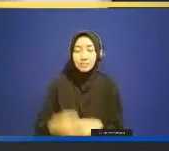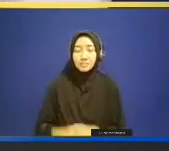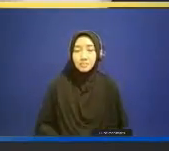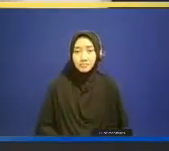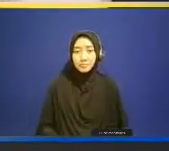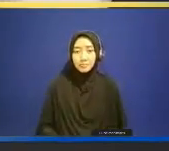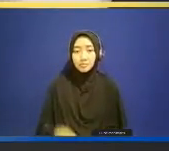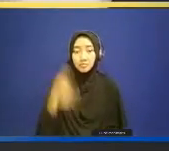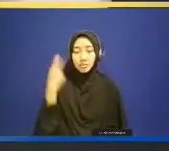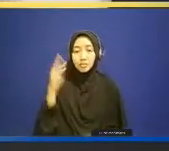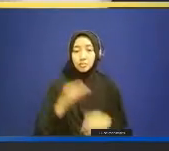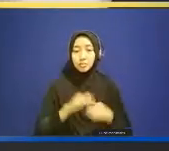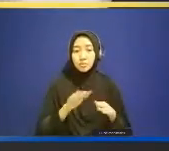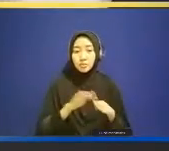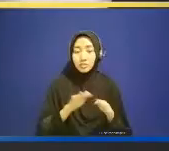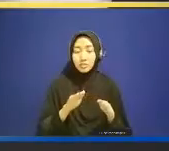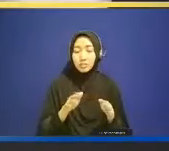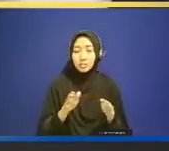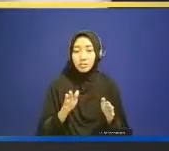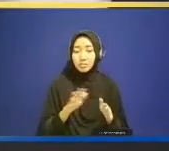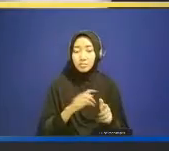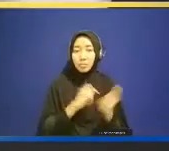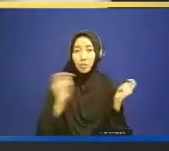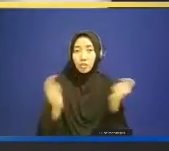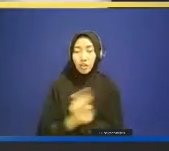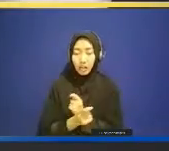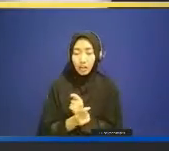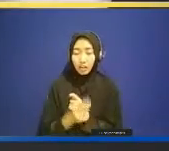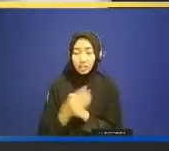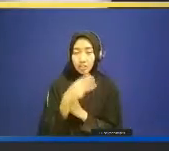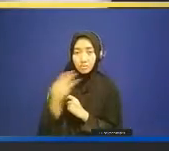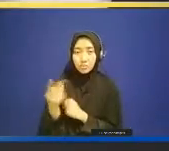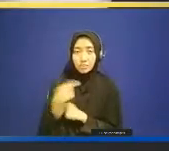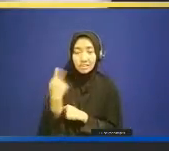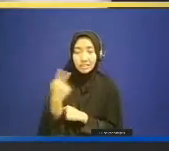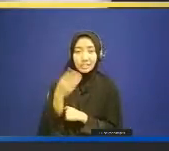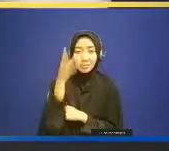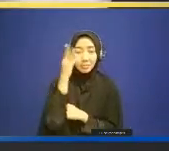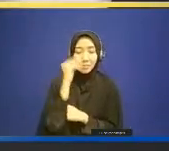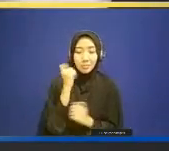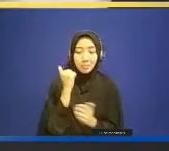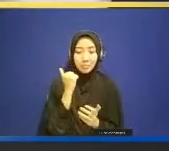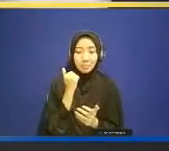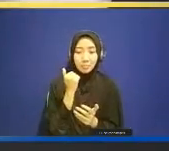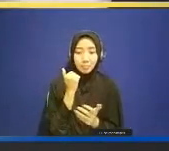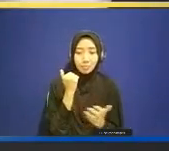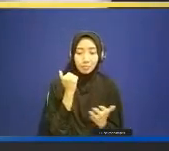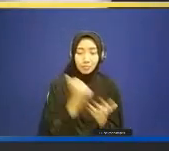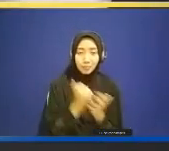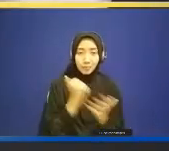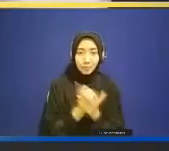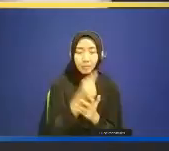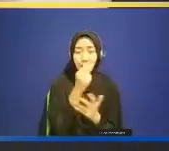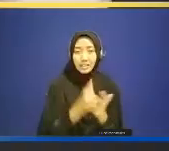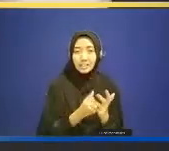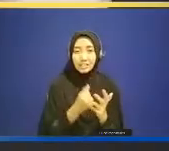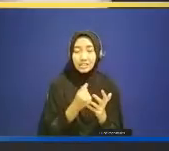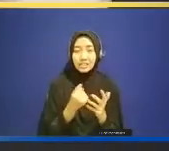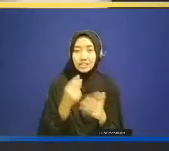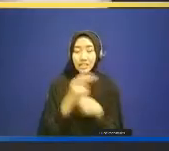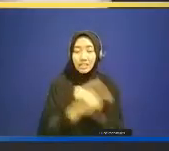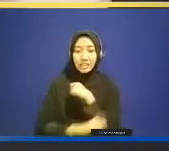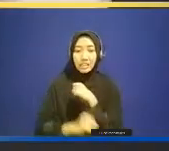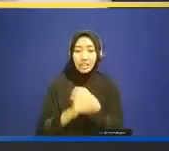untuk menstimulasi perekonomian saya sampaikan bahwa kita memahami betul bahwa di dalam Belanja Negara juga harus